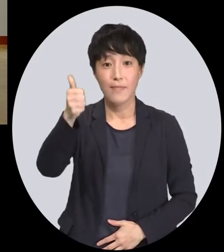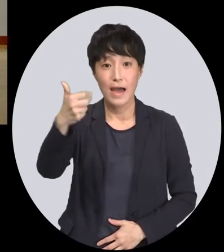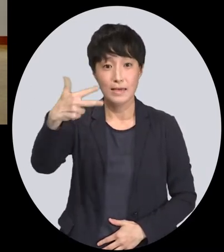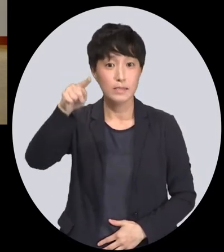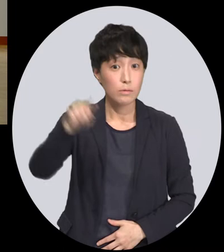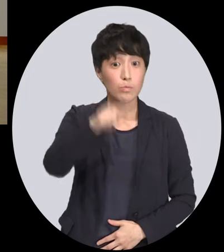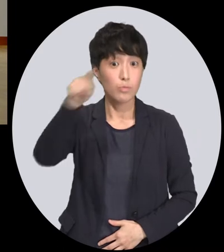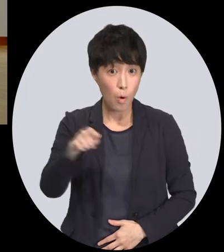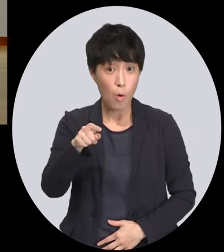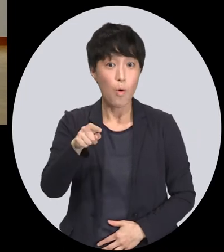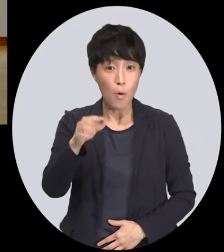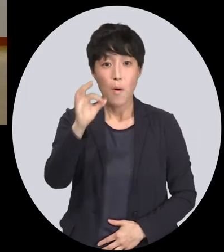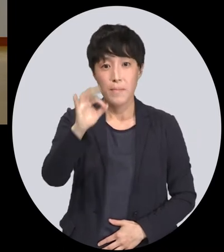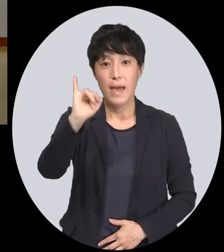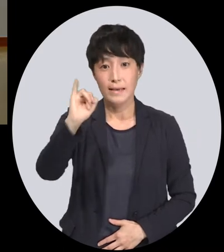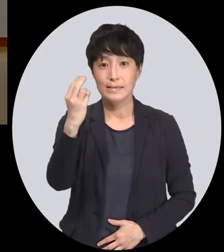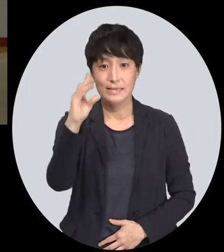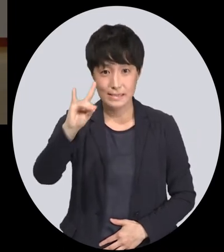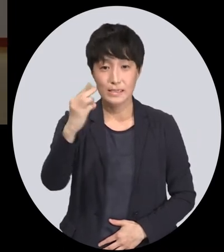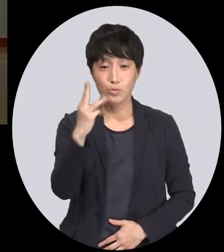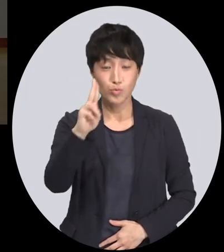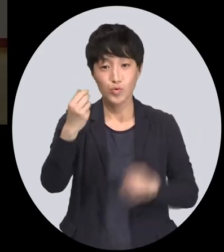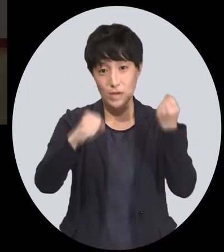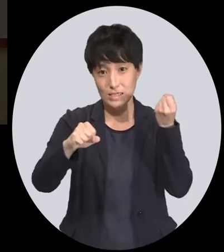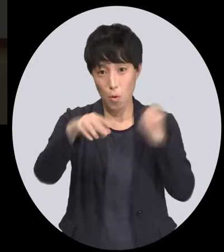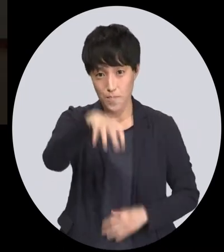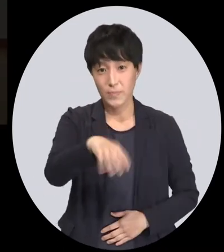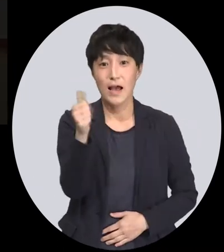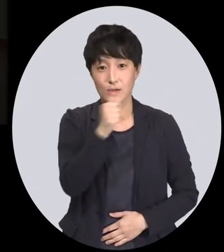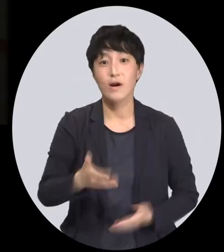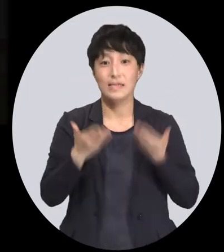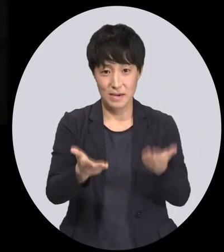この展覧会についてこれからお話をさせていただきます